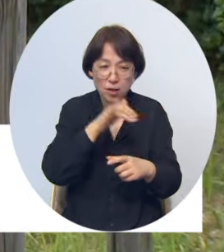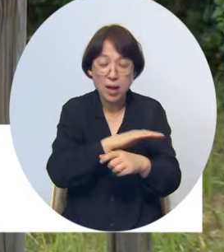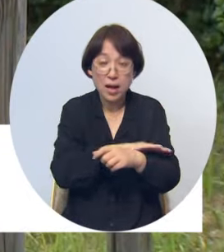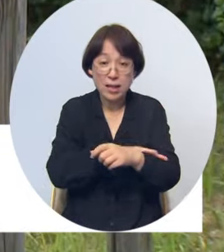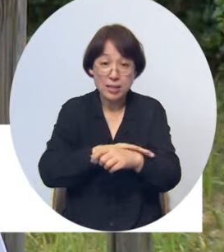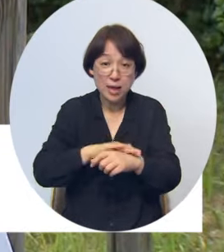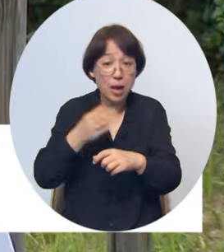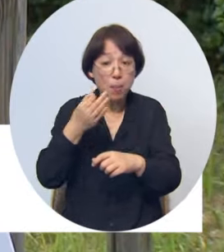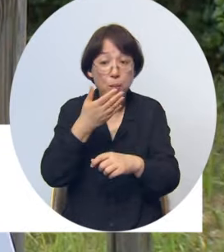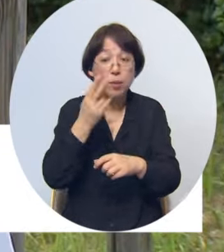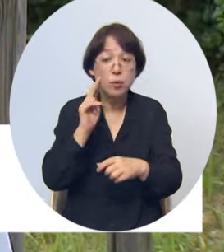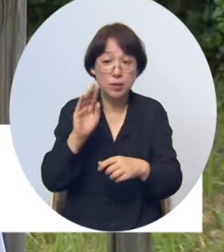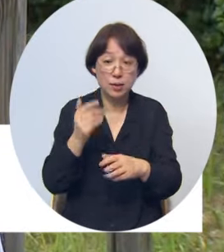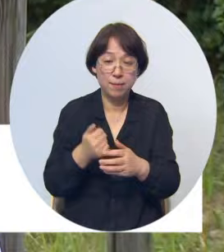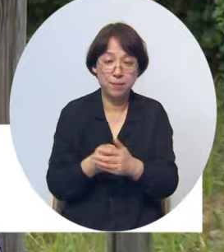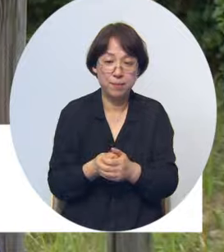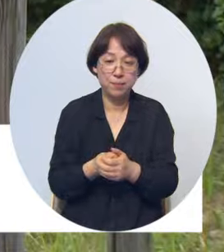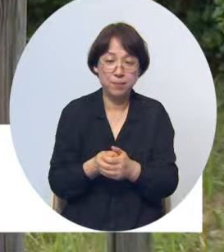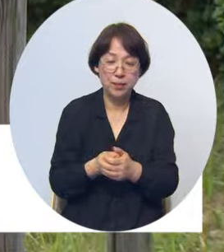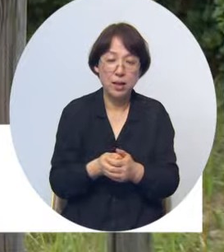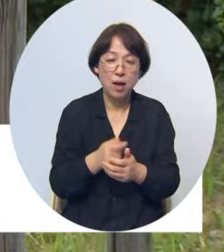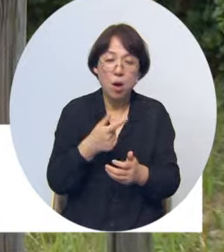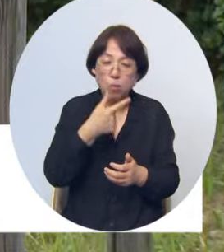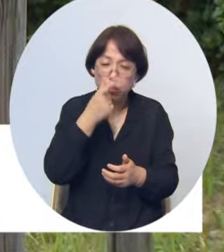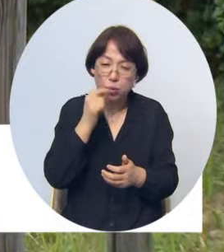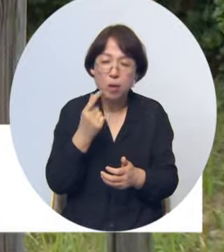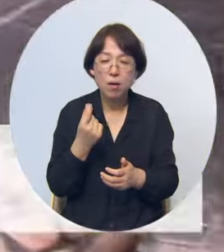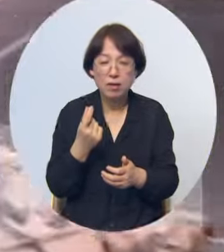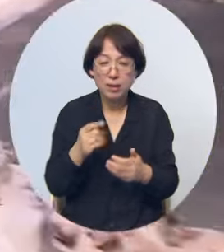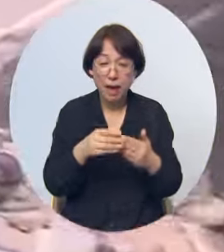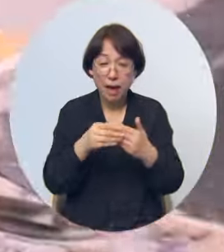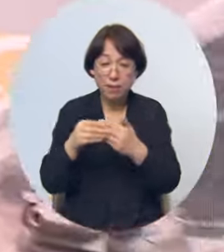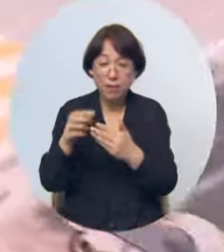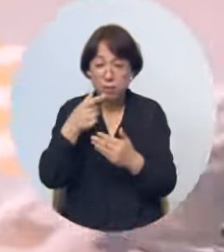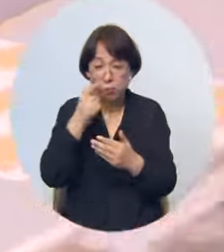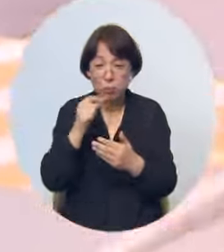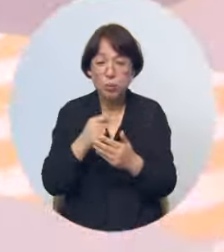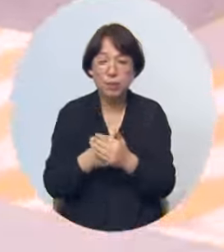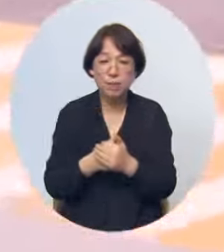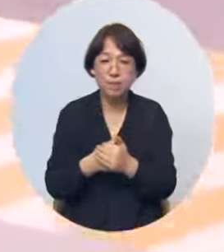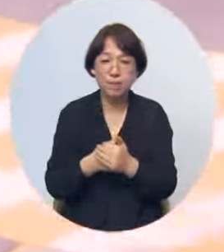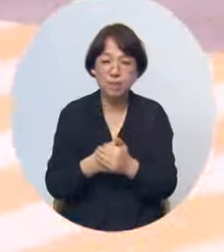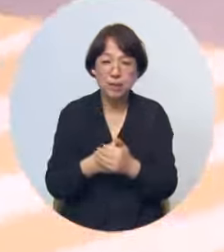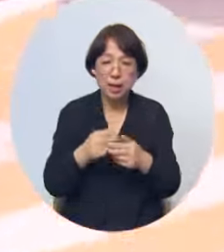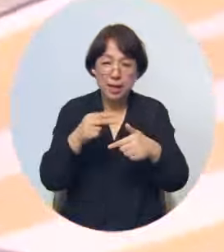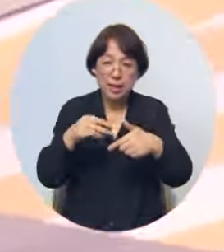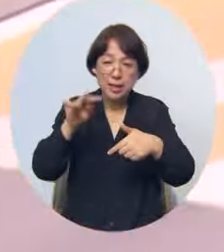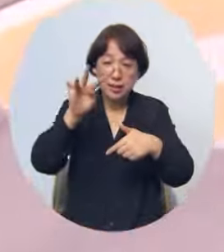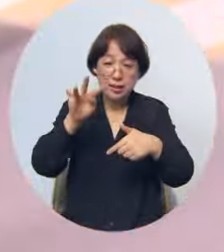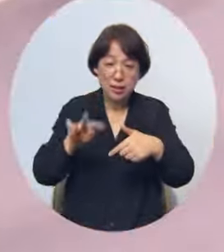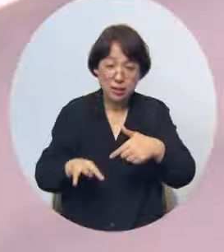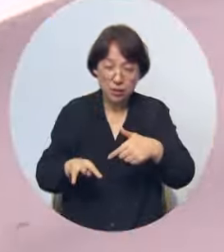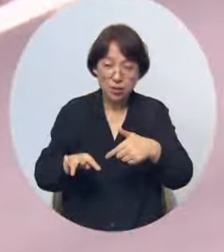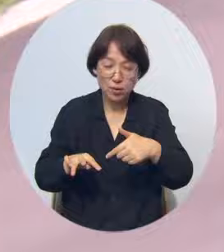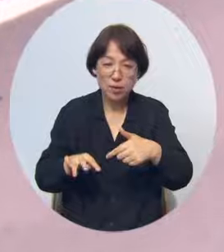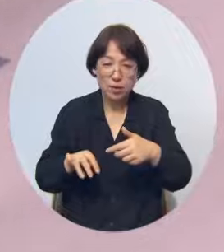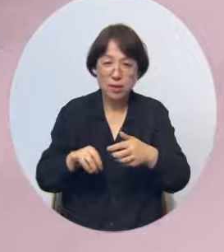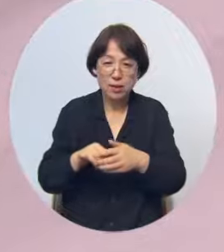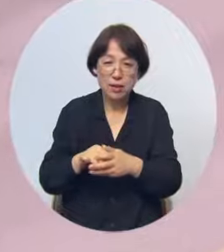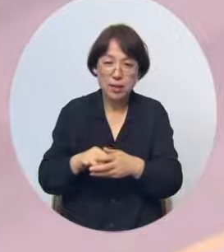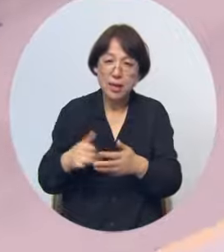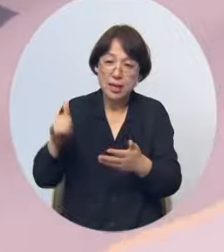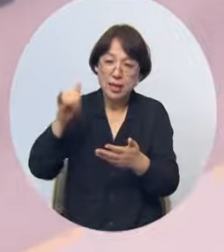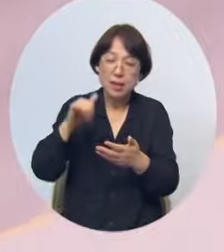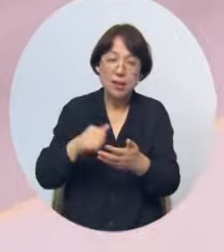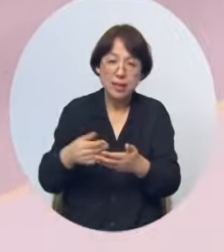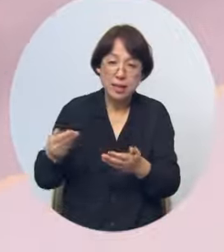표시를 잘 해줘야 되거든요. 그래서 그런 거는 많이 부족한 것 같고. 전세를 뒤집은 인천 상륙작전과 가장 치열했던